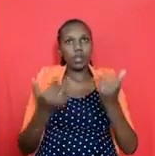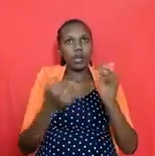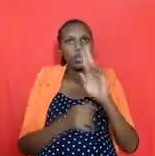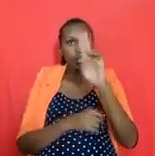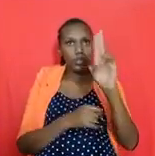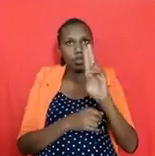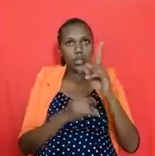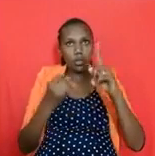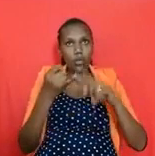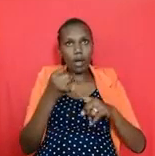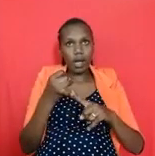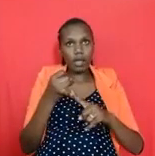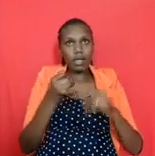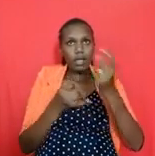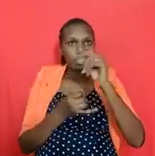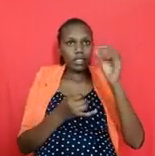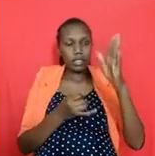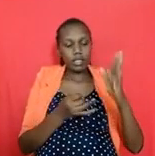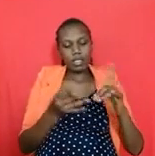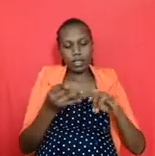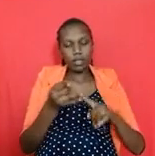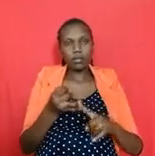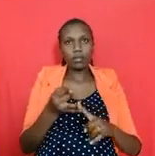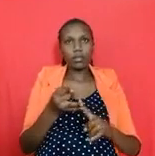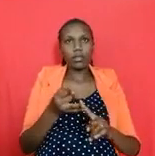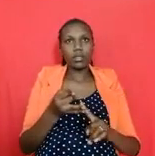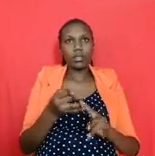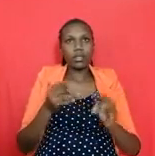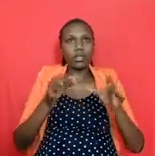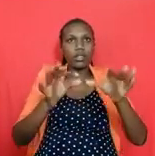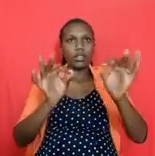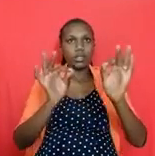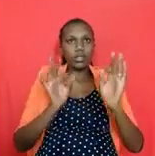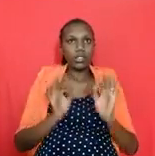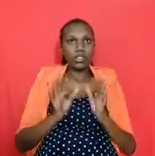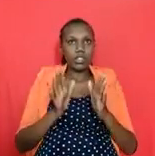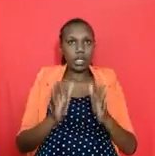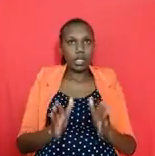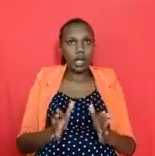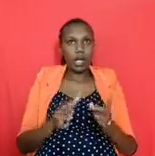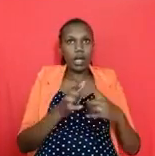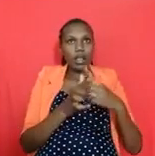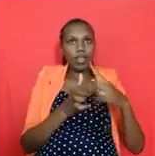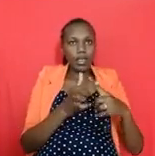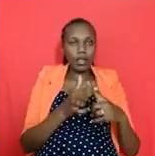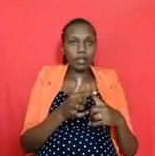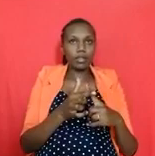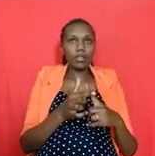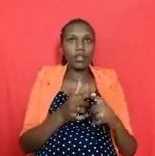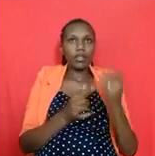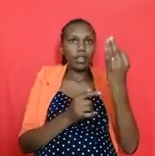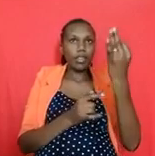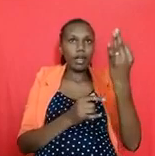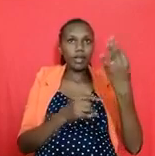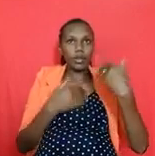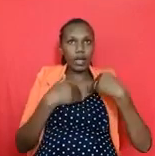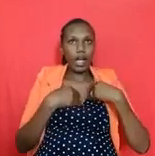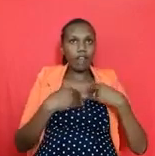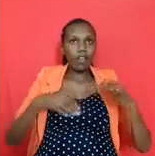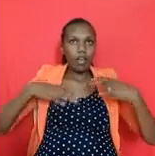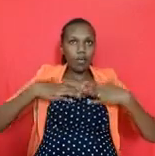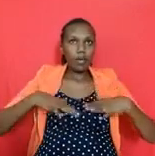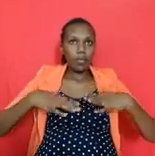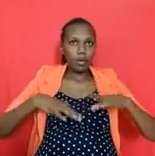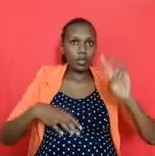tugithura secretary na tugithura treasurer na tugithura